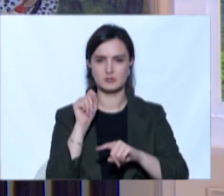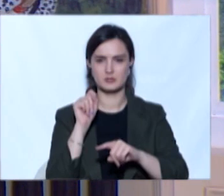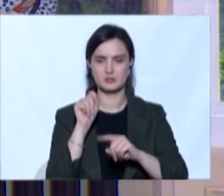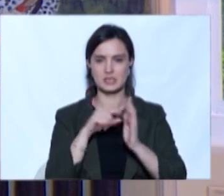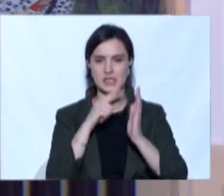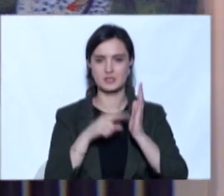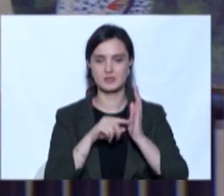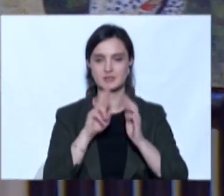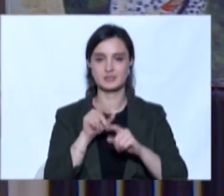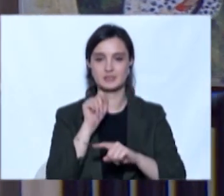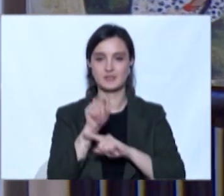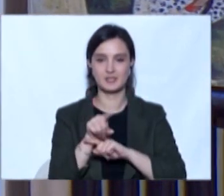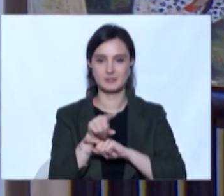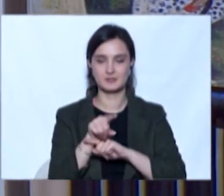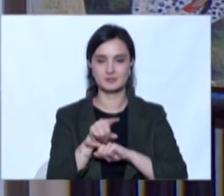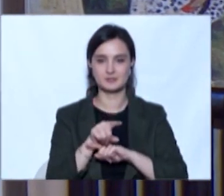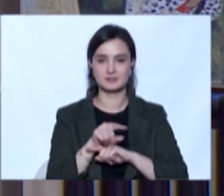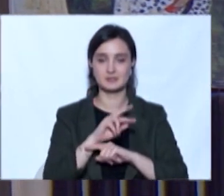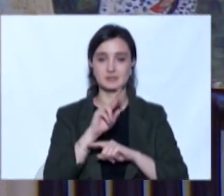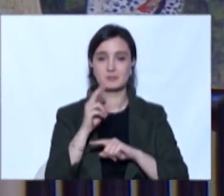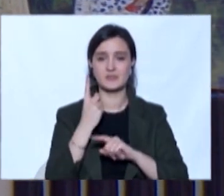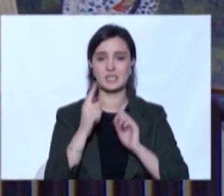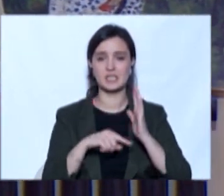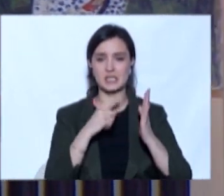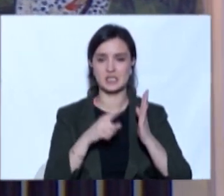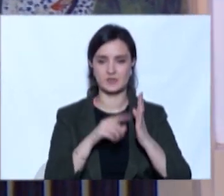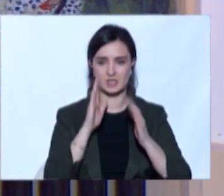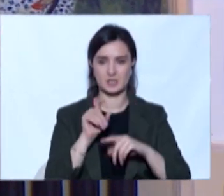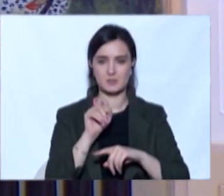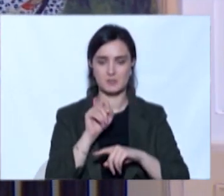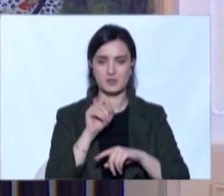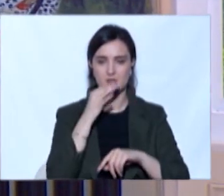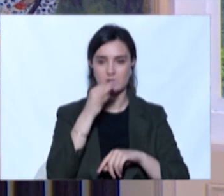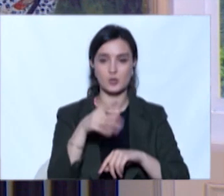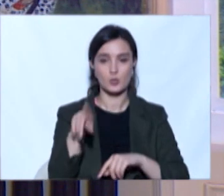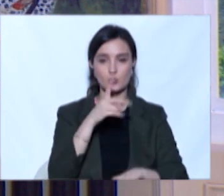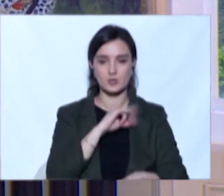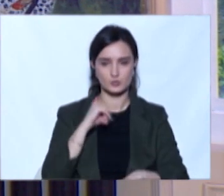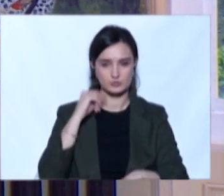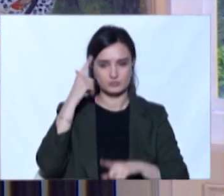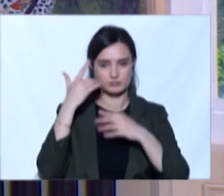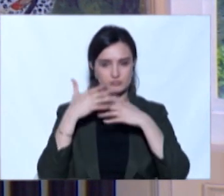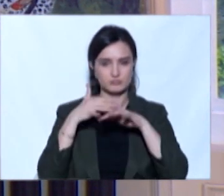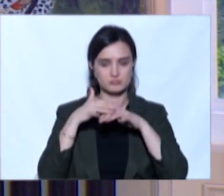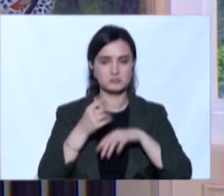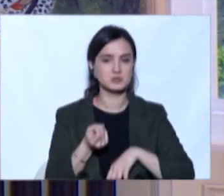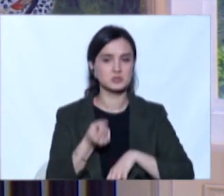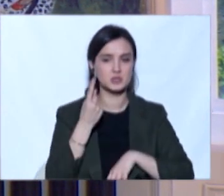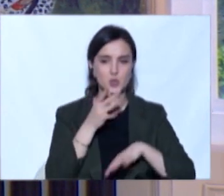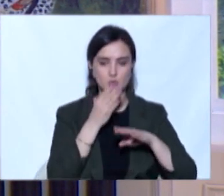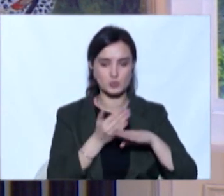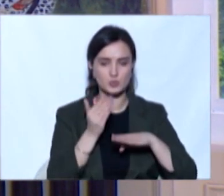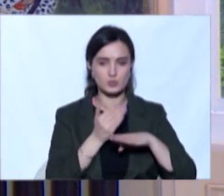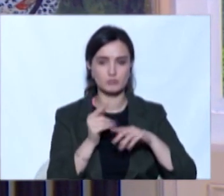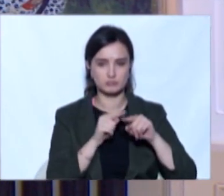და დავალებაც პირველი კითხვა იქნება, რომ მინდა იფიქროთ იმაზე, რომ როგორ ფიქრობთ, რა განაპირობებს დროთა განმავლობაში